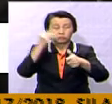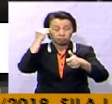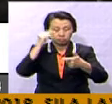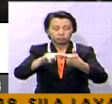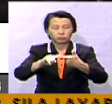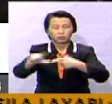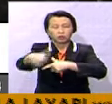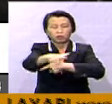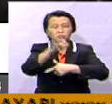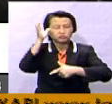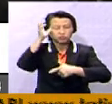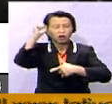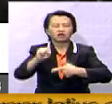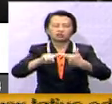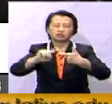Selatan yang sudah mulai reda,